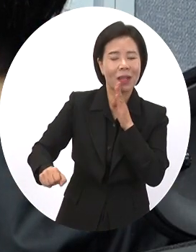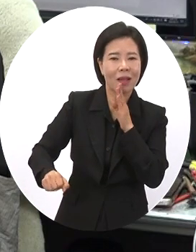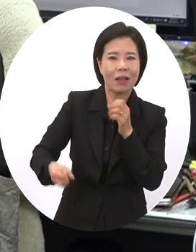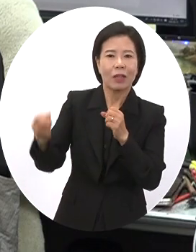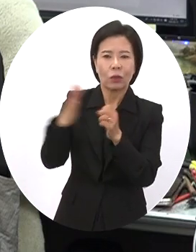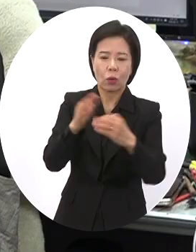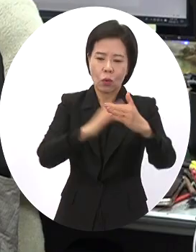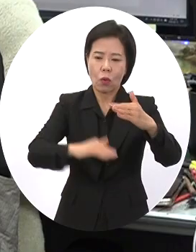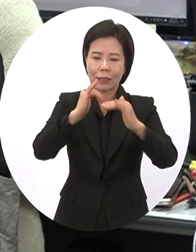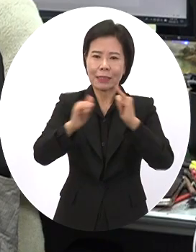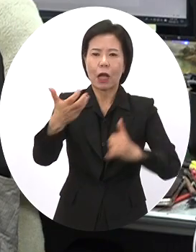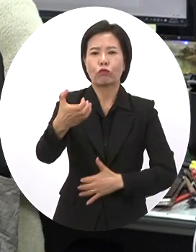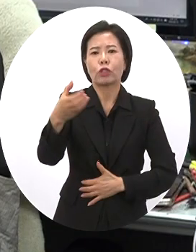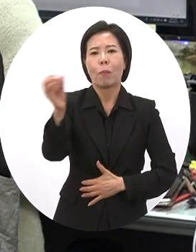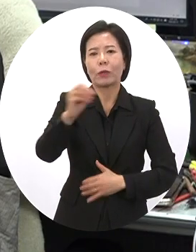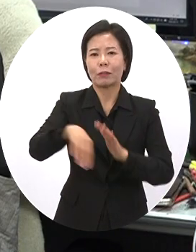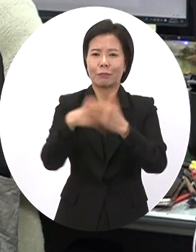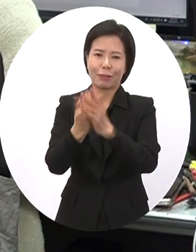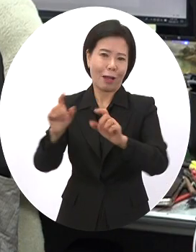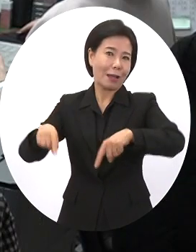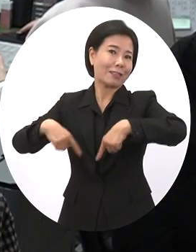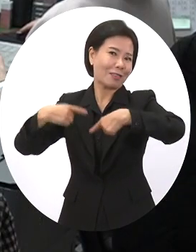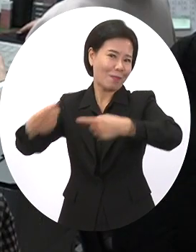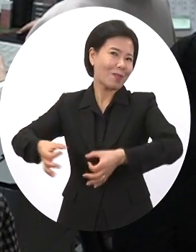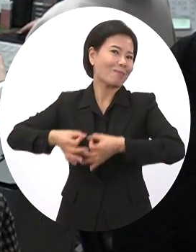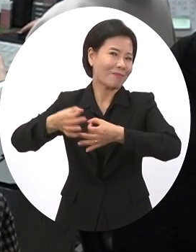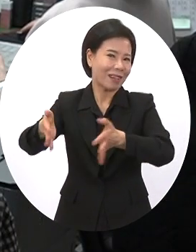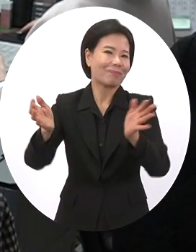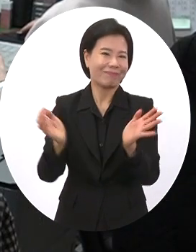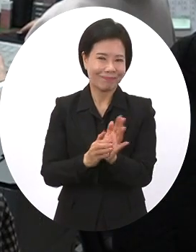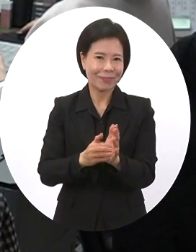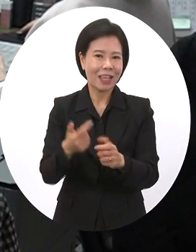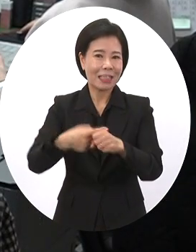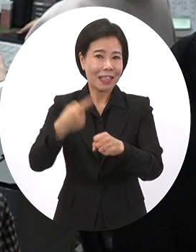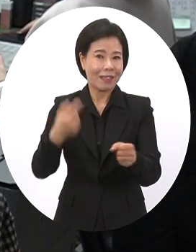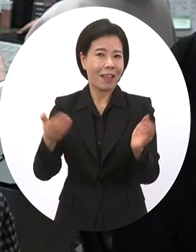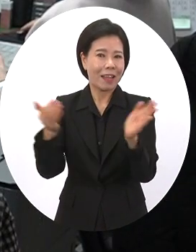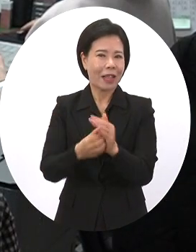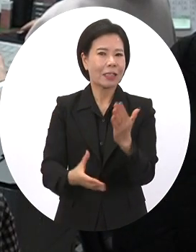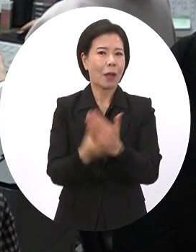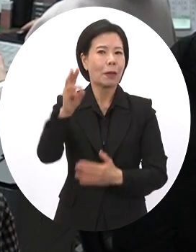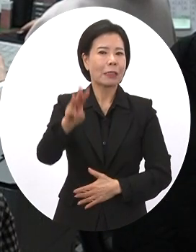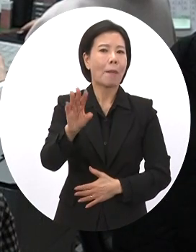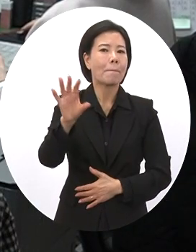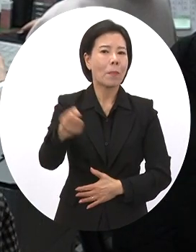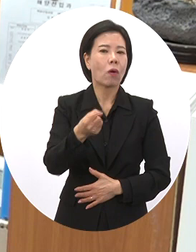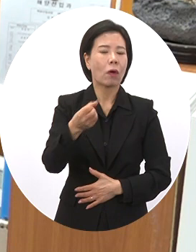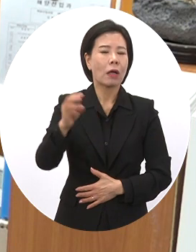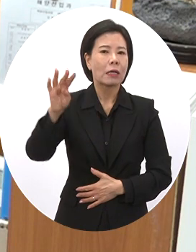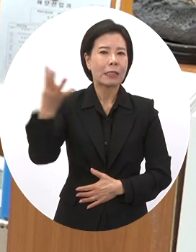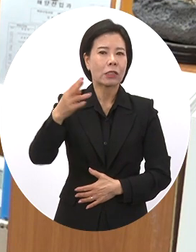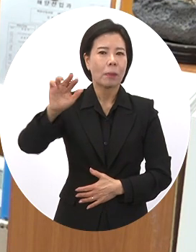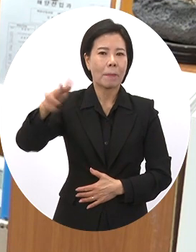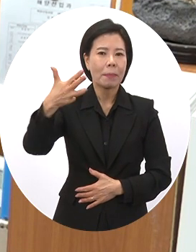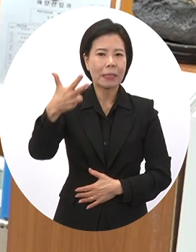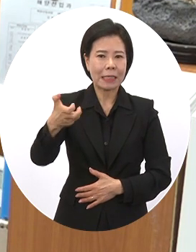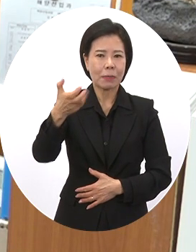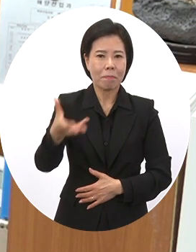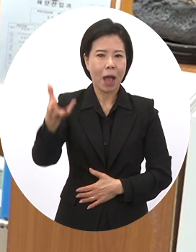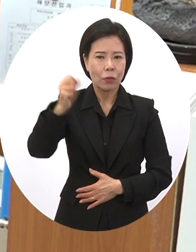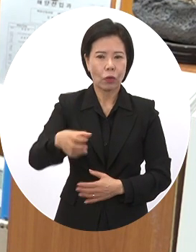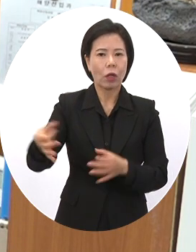활동으로 공직자 90%가 참여하고 있습니다. 지난해까지 총 3억 4,870만